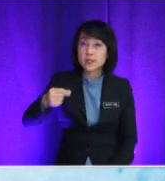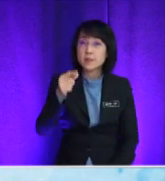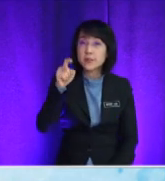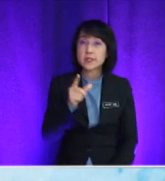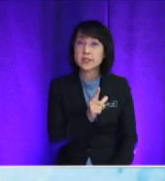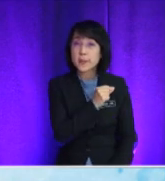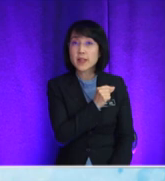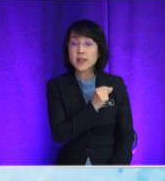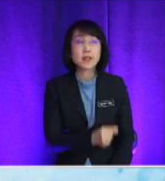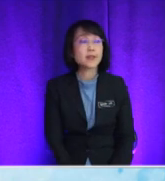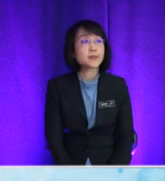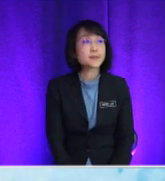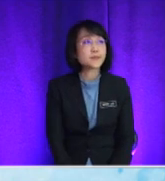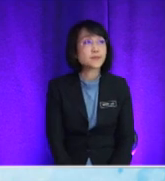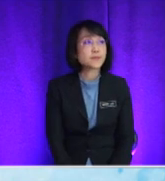ya